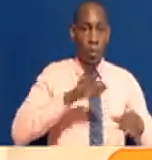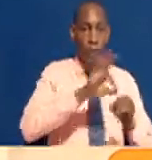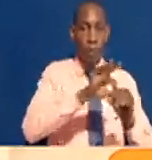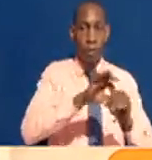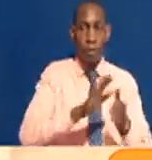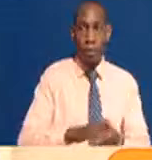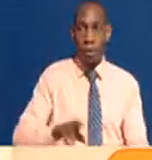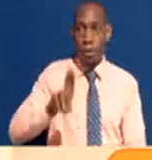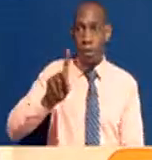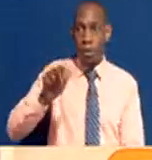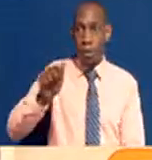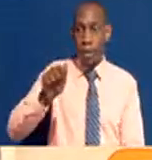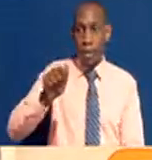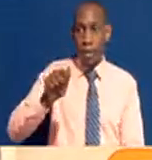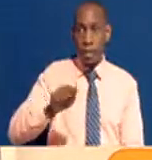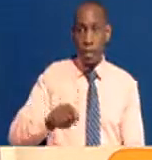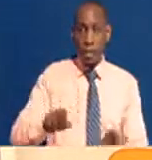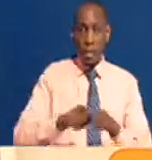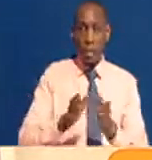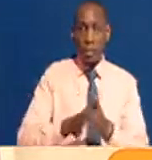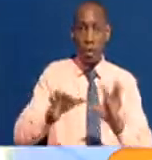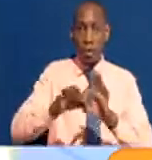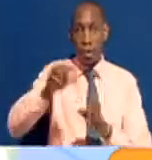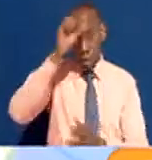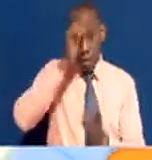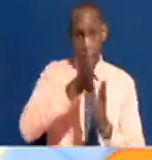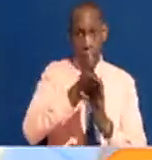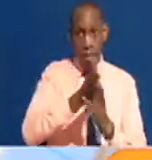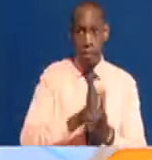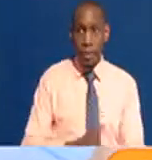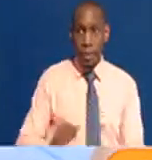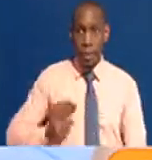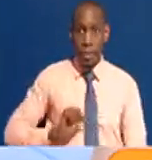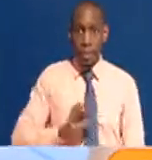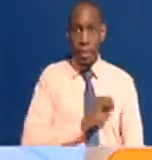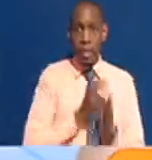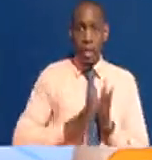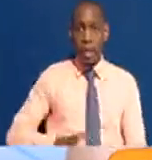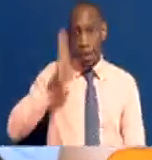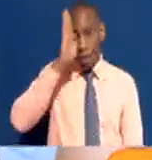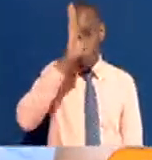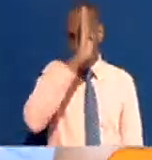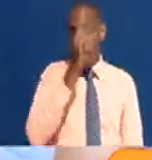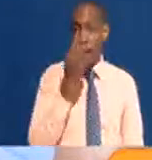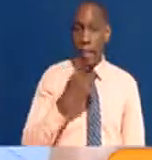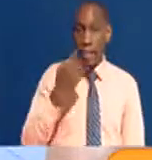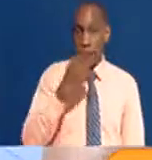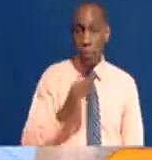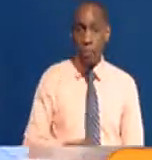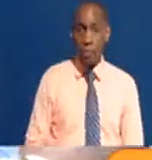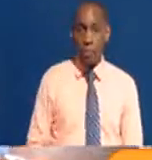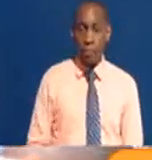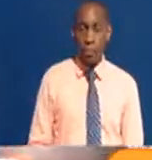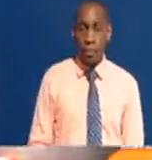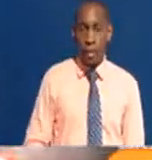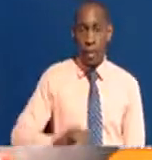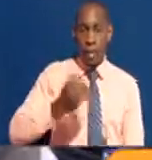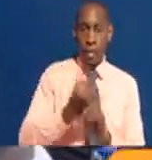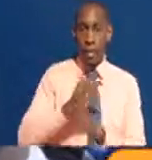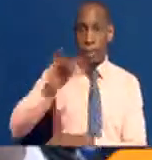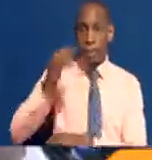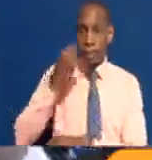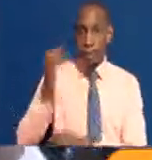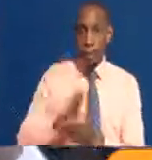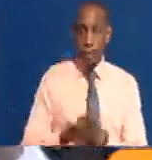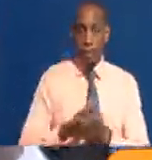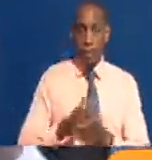walipikia UDA wako kwa serikali katikati. Senator wa Bungoma ni nani? Katika eneo bunge la Bumula aliyekuwa waziri wa